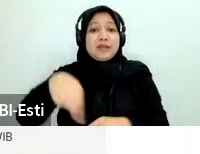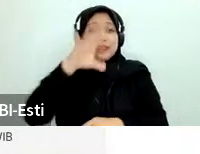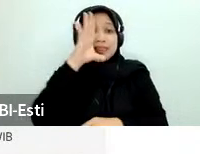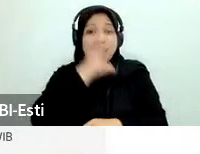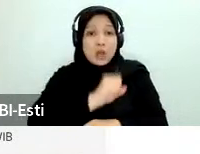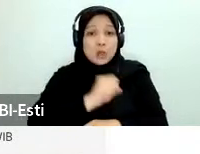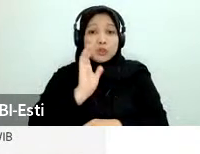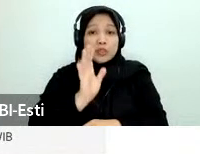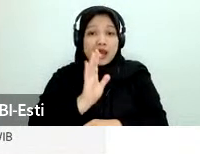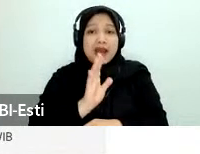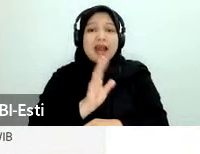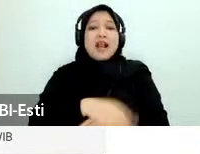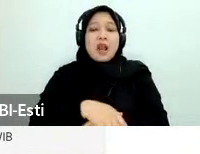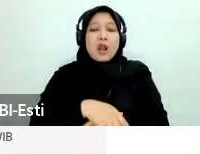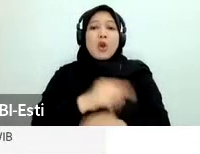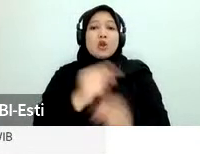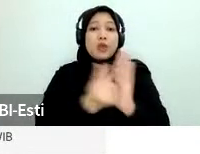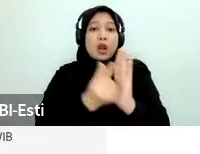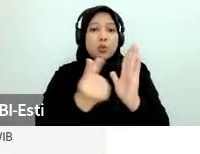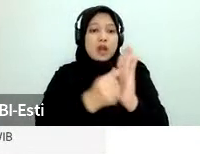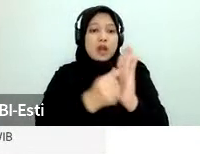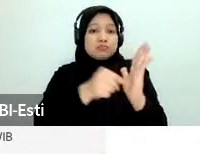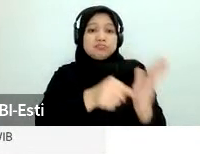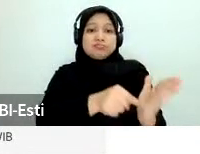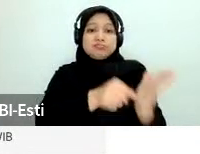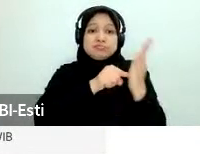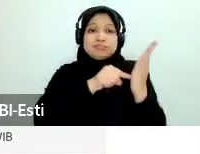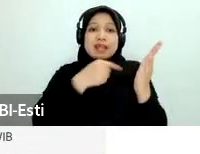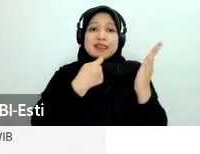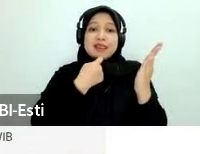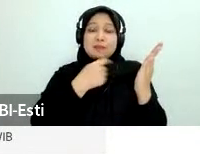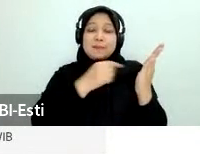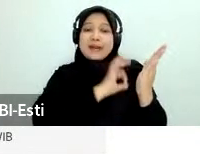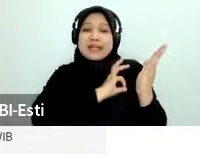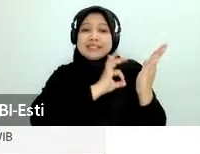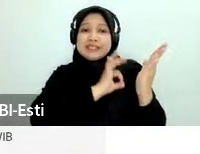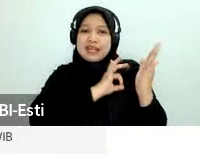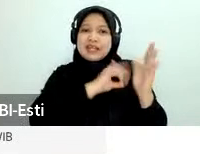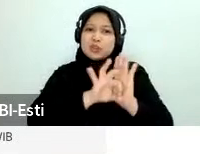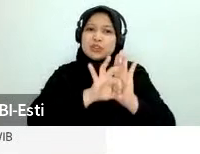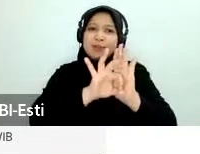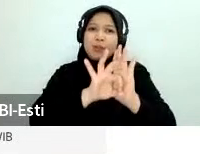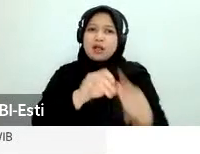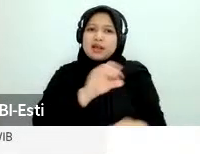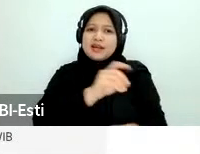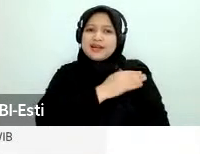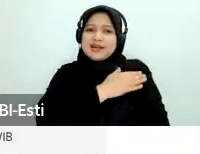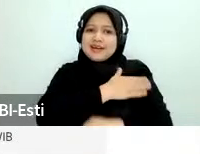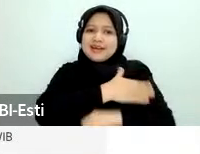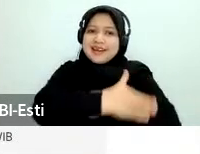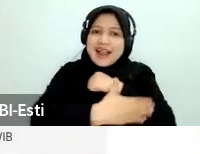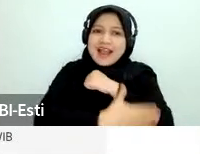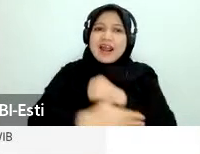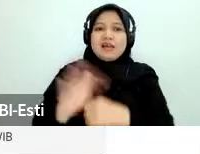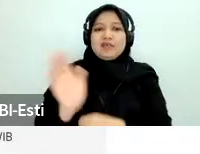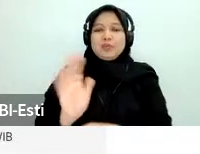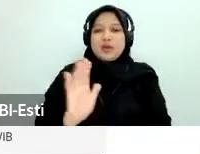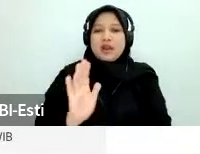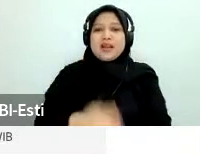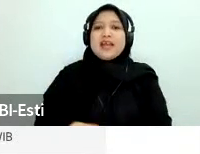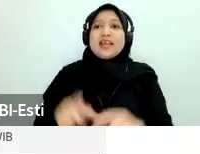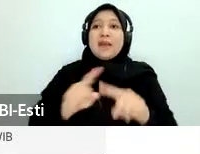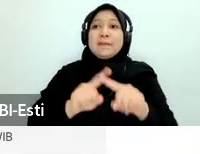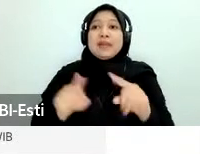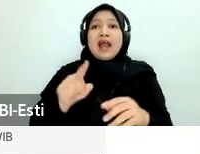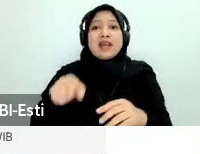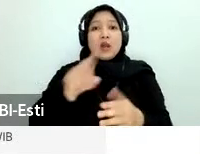Presiden sebagai sebuah negara tetapi sebuah universitas yang kredibel di Indonesia